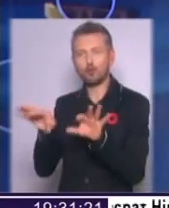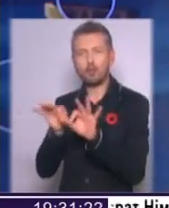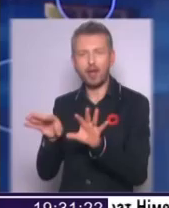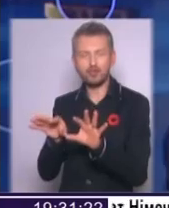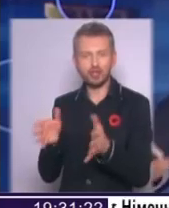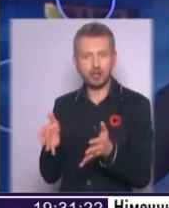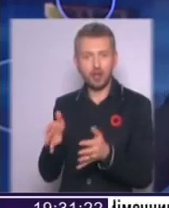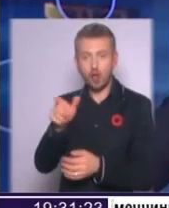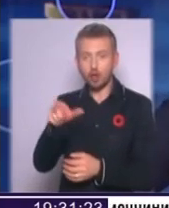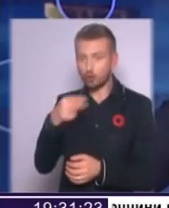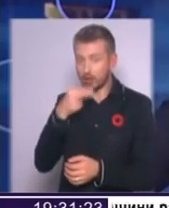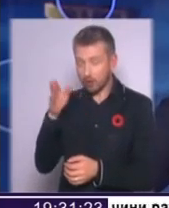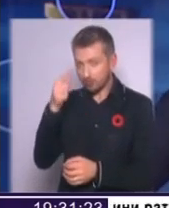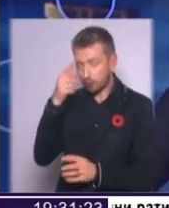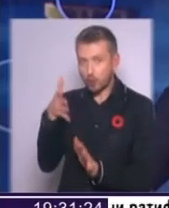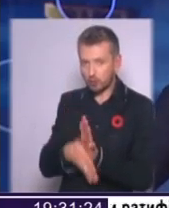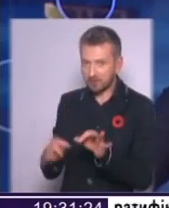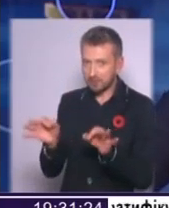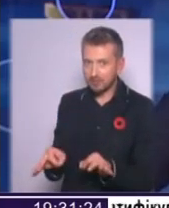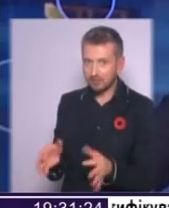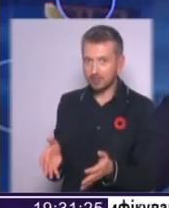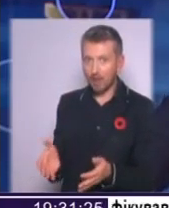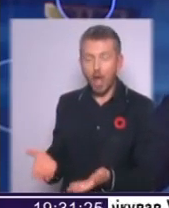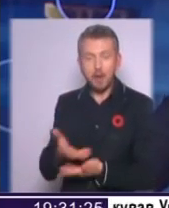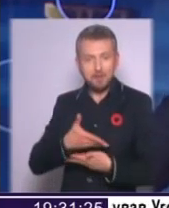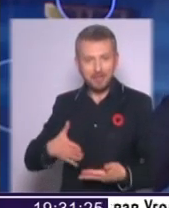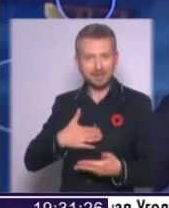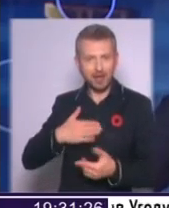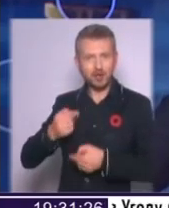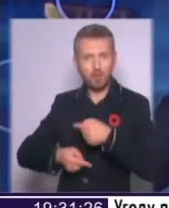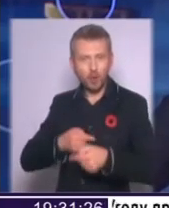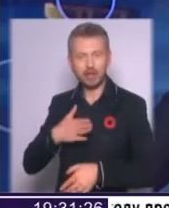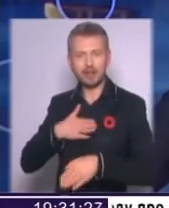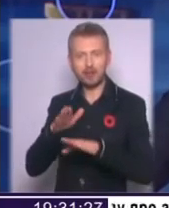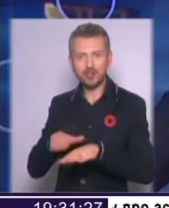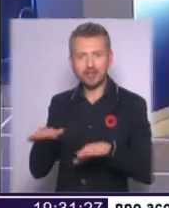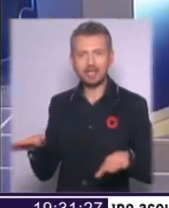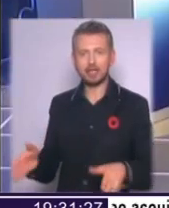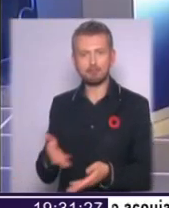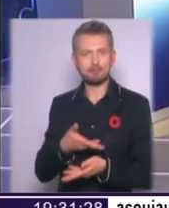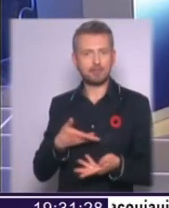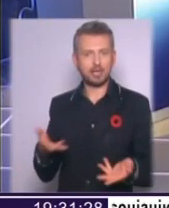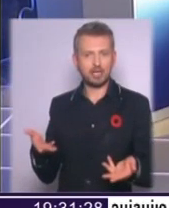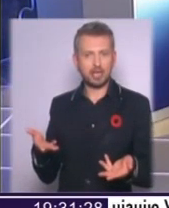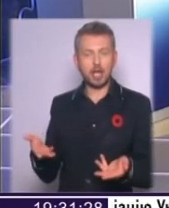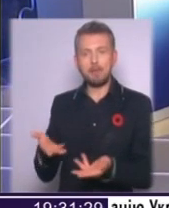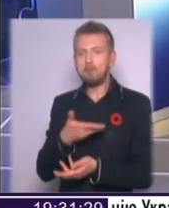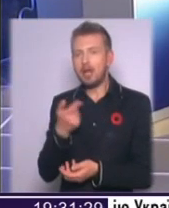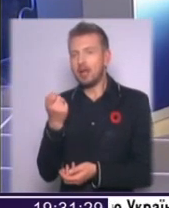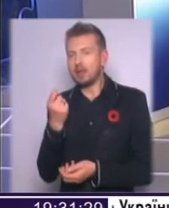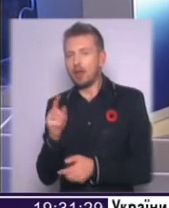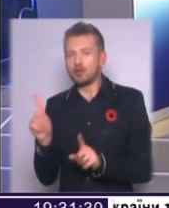сенсу, люди краще це будуть розуміти. Ну, ми то наше покоління і наші діти, ми дещо